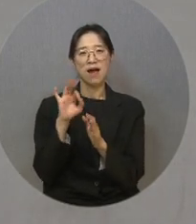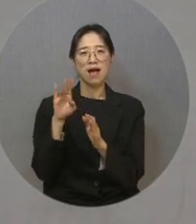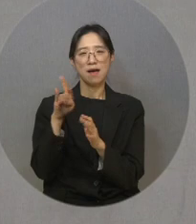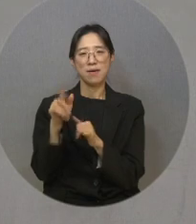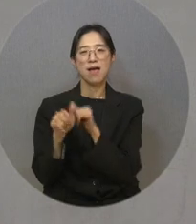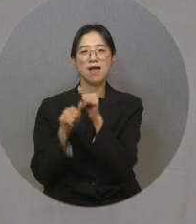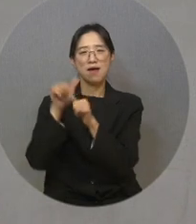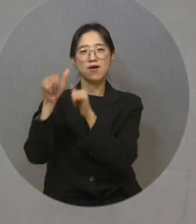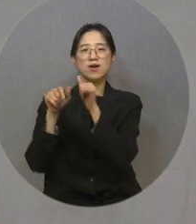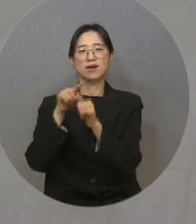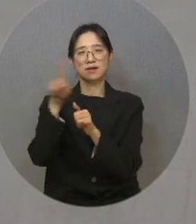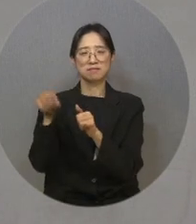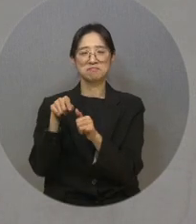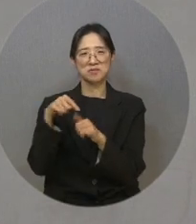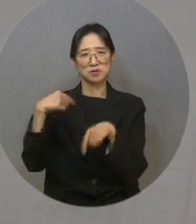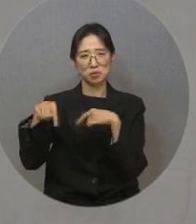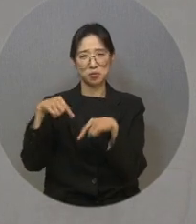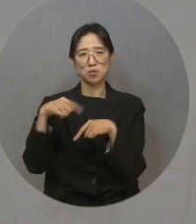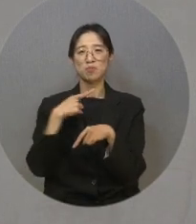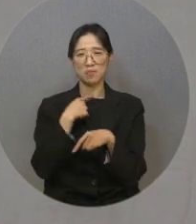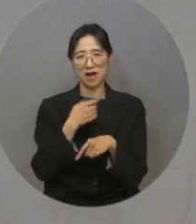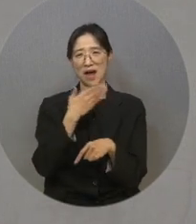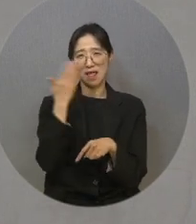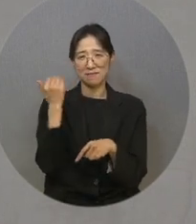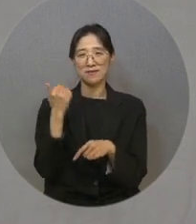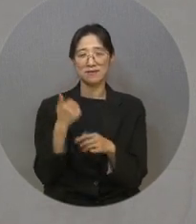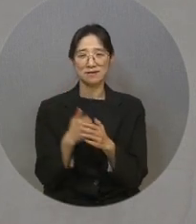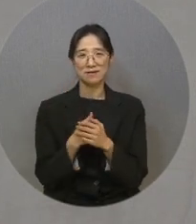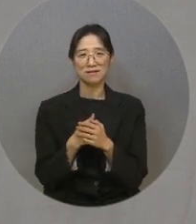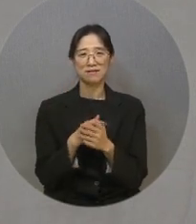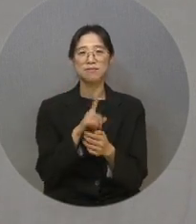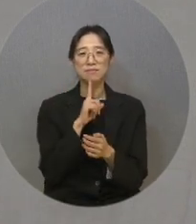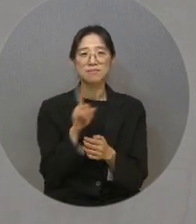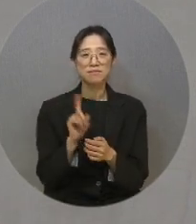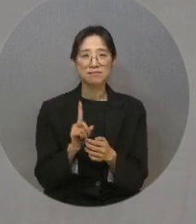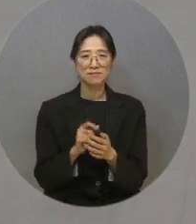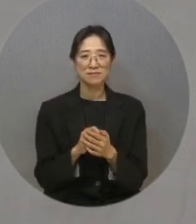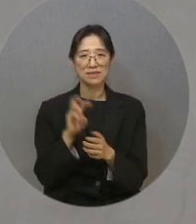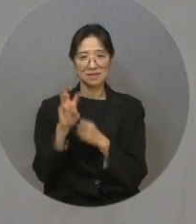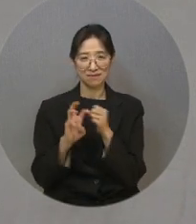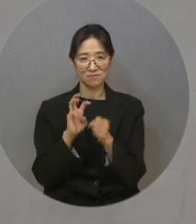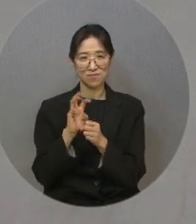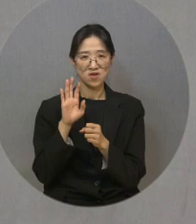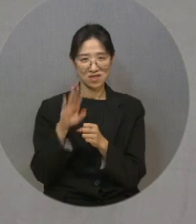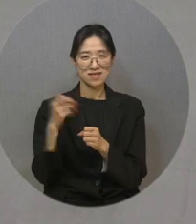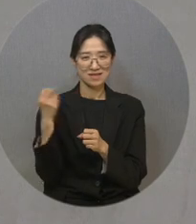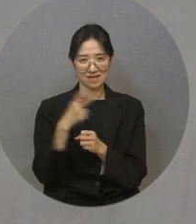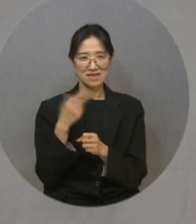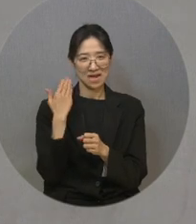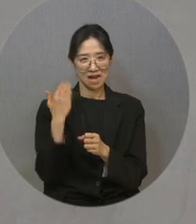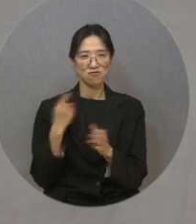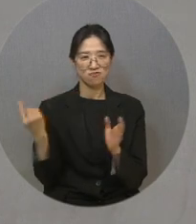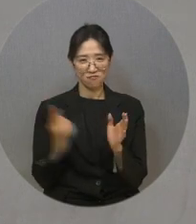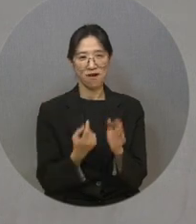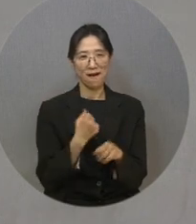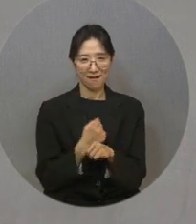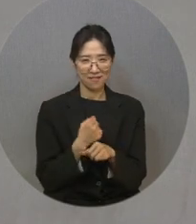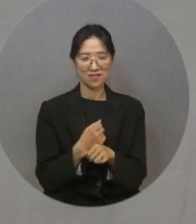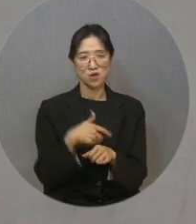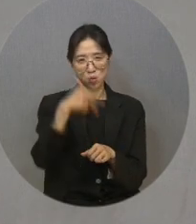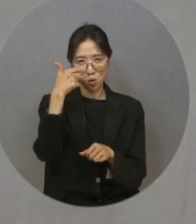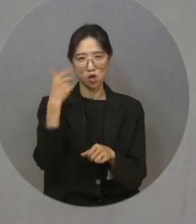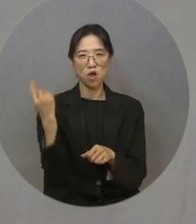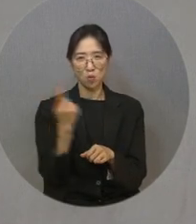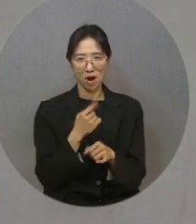가문의 조상들이 그 총독으로 있었잖아요. 할아버지가. 뭐라고 했습니까? 30년 뒤에 다시 한국에 온다. 다시 조선에